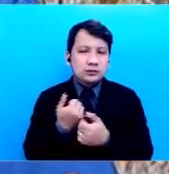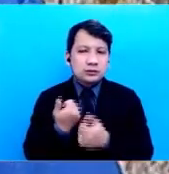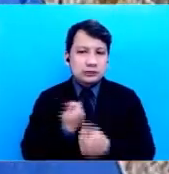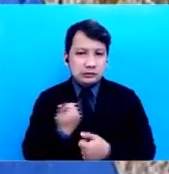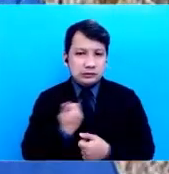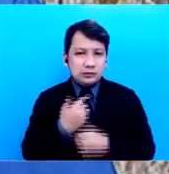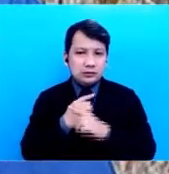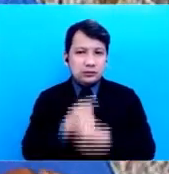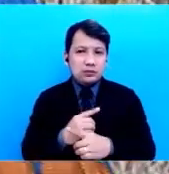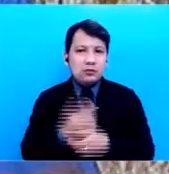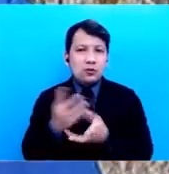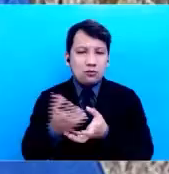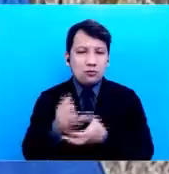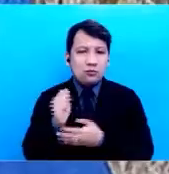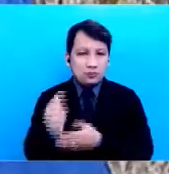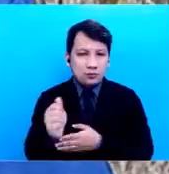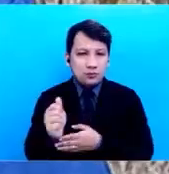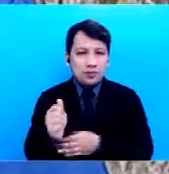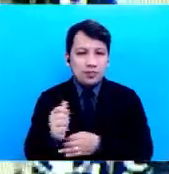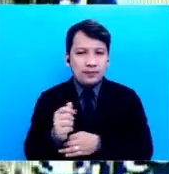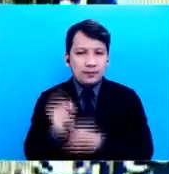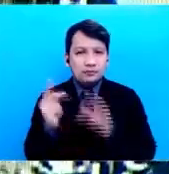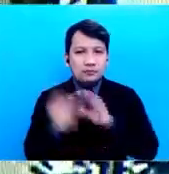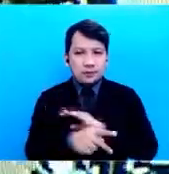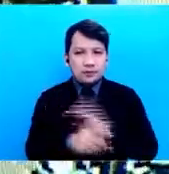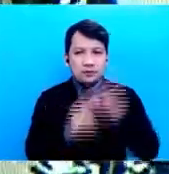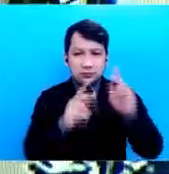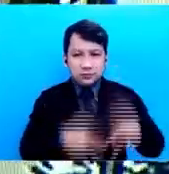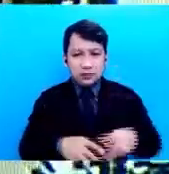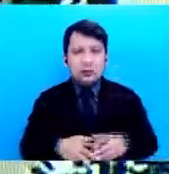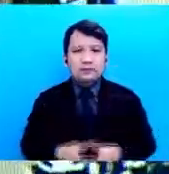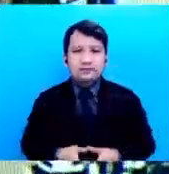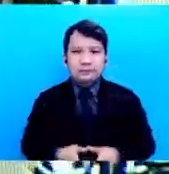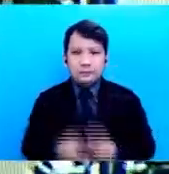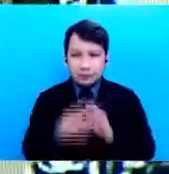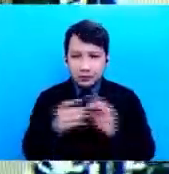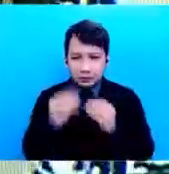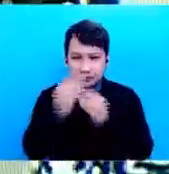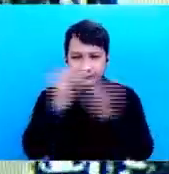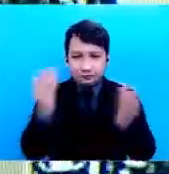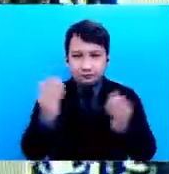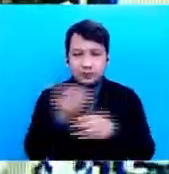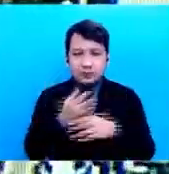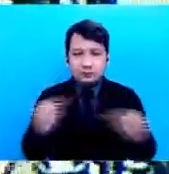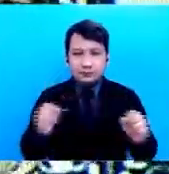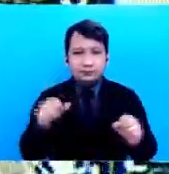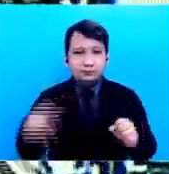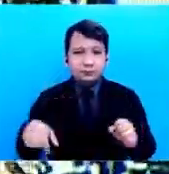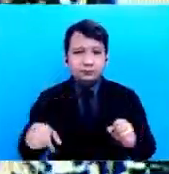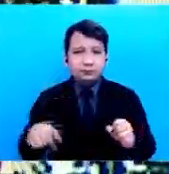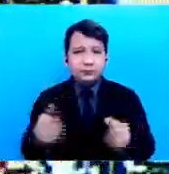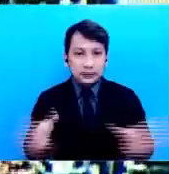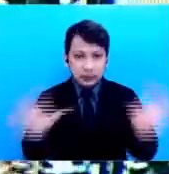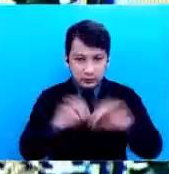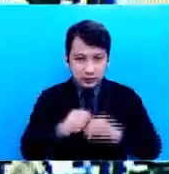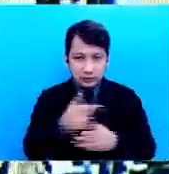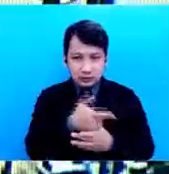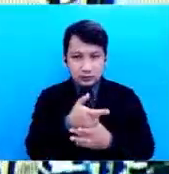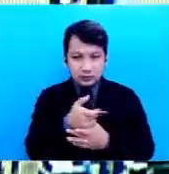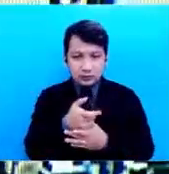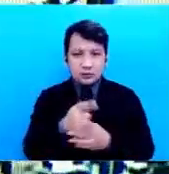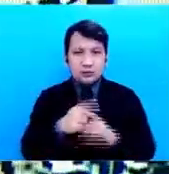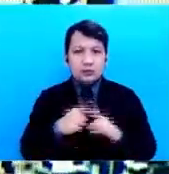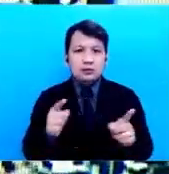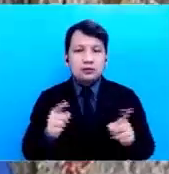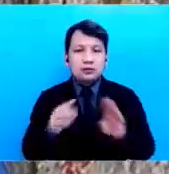mong patayin ang tao. Pwede pa raw kasi sanang mailigtas ang biktima pagkatapos ang pamamaril. Dapat